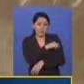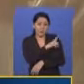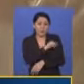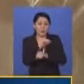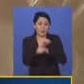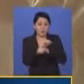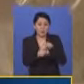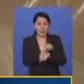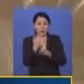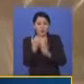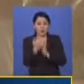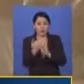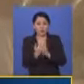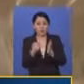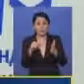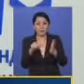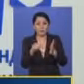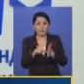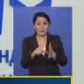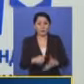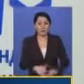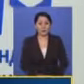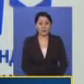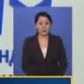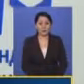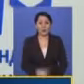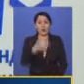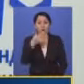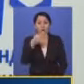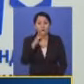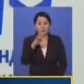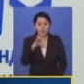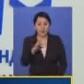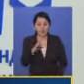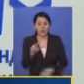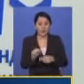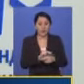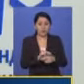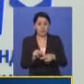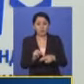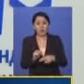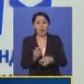сақтандыру қоры бағдарламасының қатысушысы. Физиолечениялардың барлығын тегін өтіп атырмыз. Бұрын